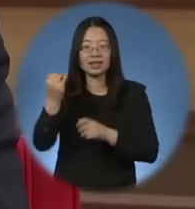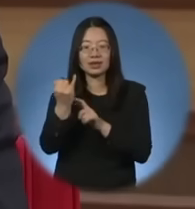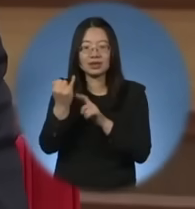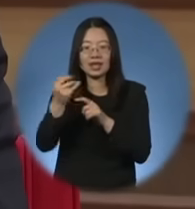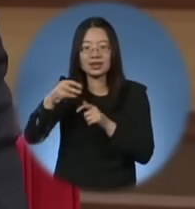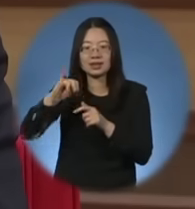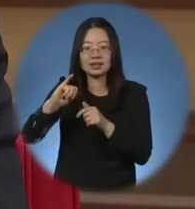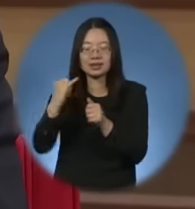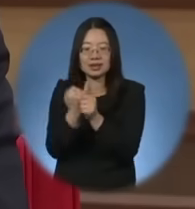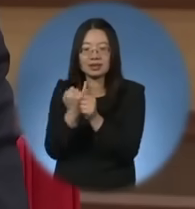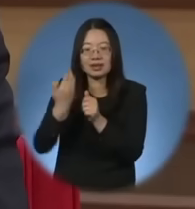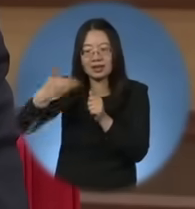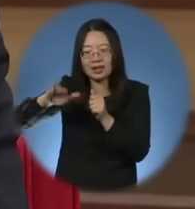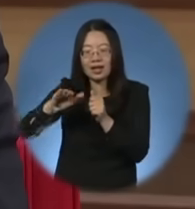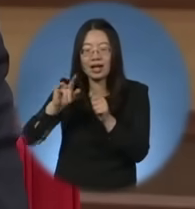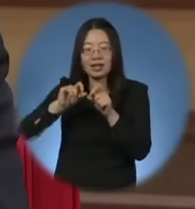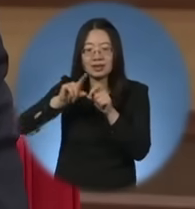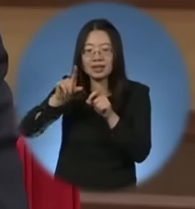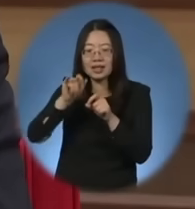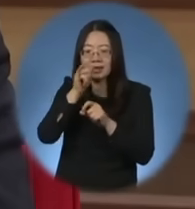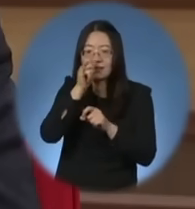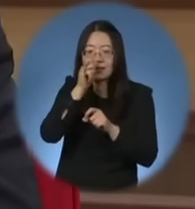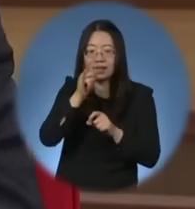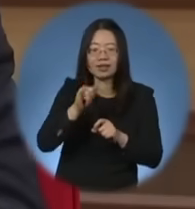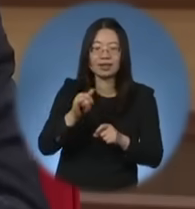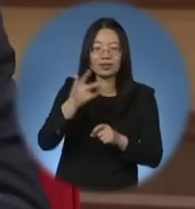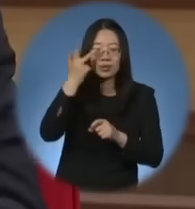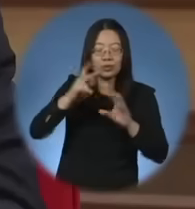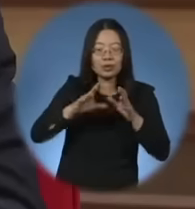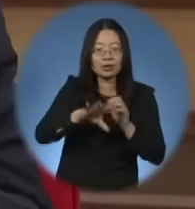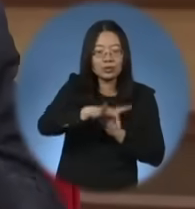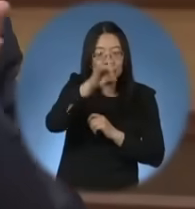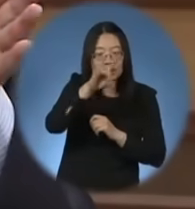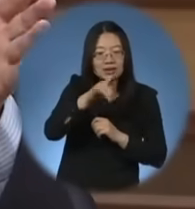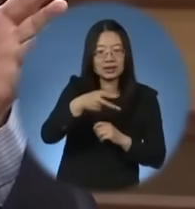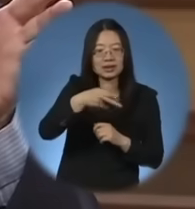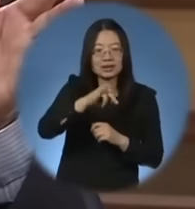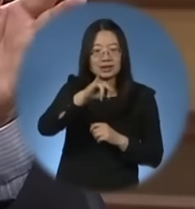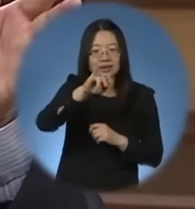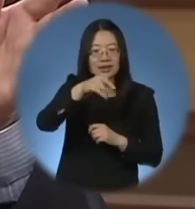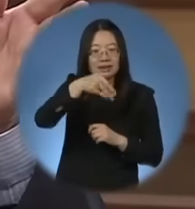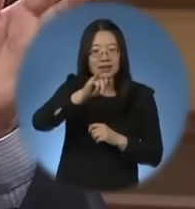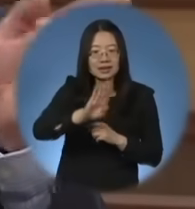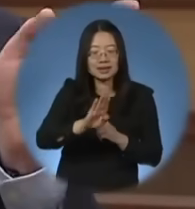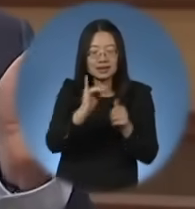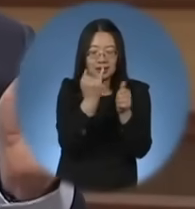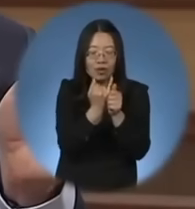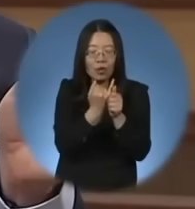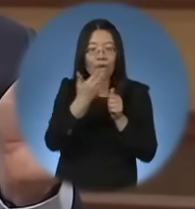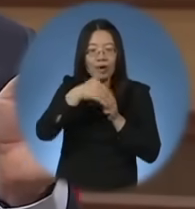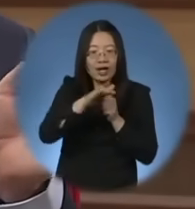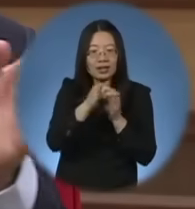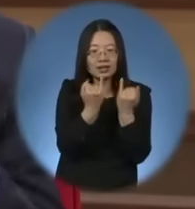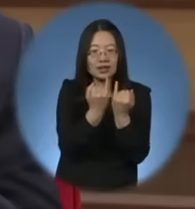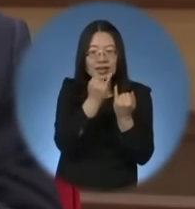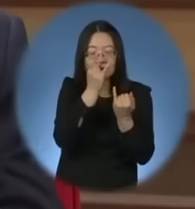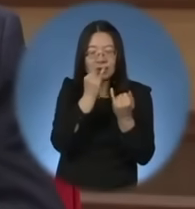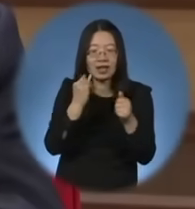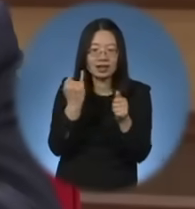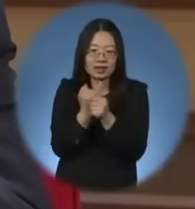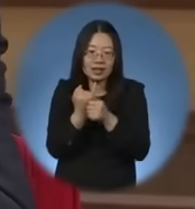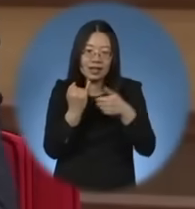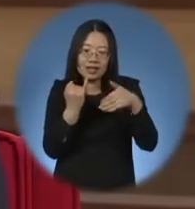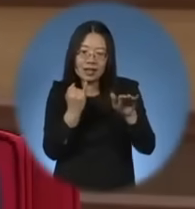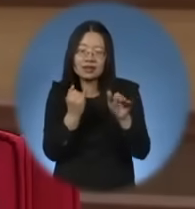것은 흔한데 근데 초선 초기는 시집가는 여자분이 있지만네